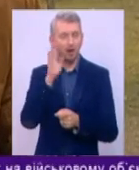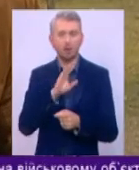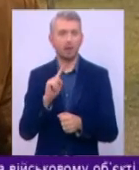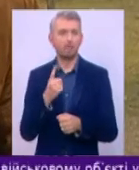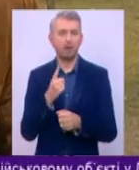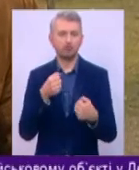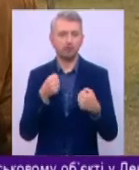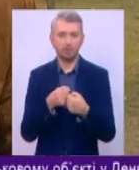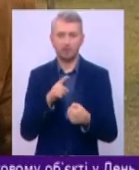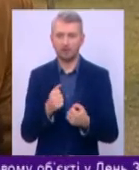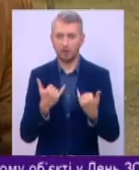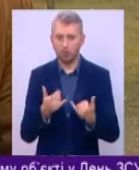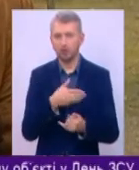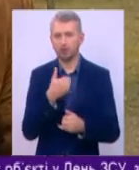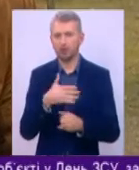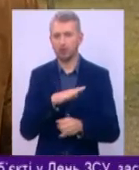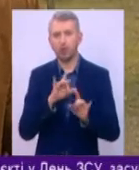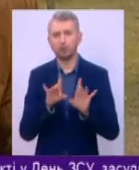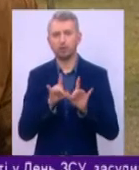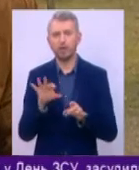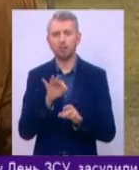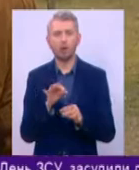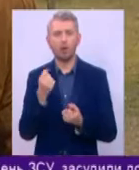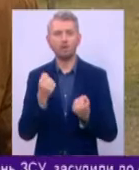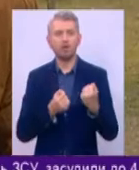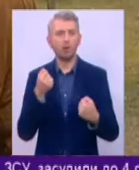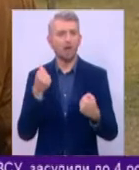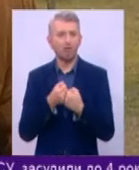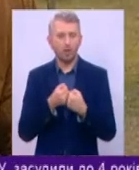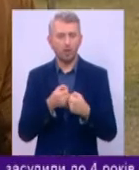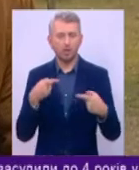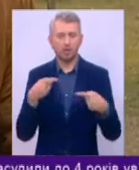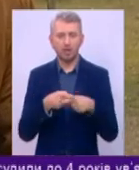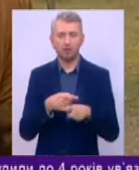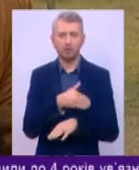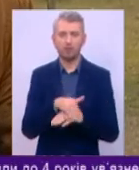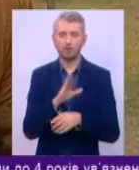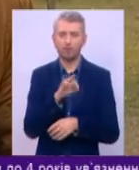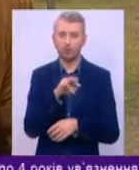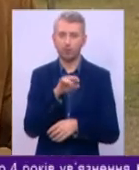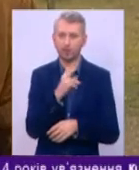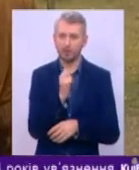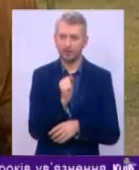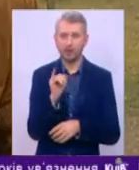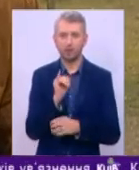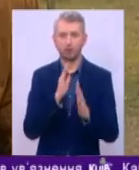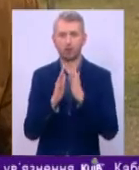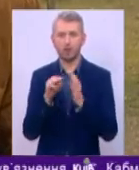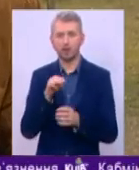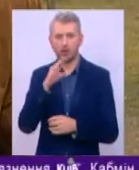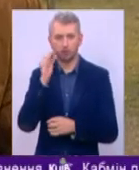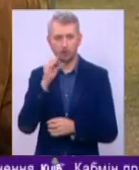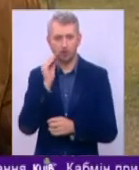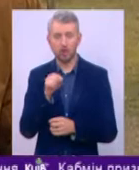ДТП за сьогодні. Ми вже вам розповідали про автомобільну аварію на перетині вулиць Володимирської і бульвару Тараса